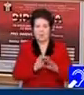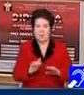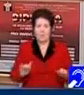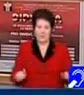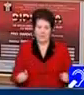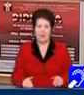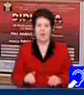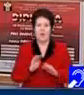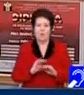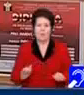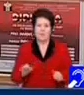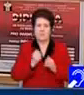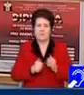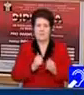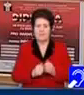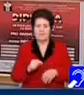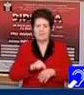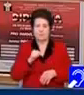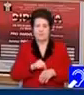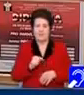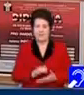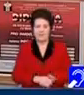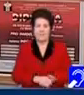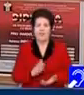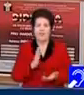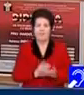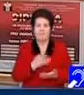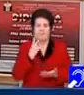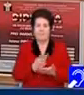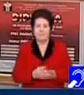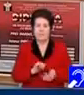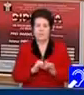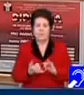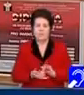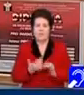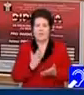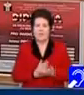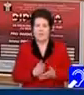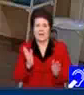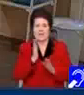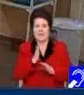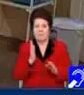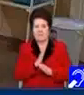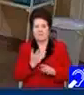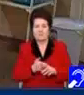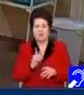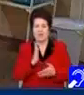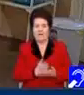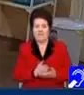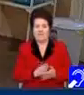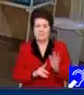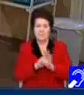copiii. Copiii cel mai des suferă, fiindcă având în vedere și condițiile care sunt climaterice, că avem